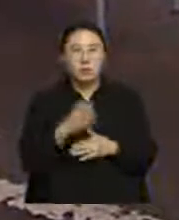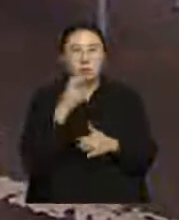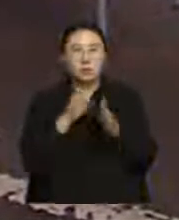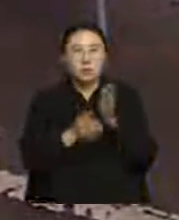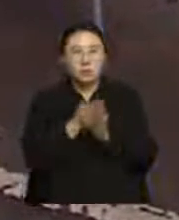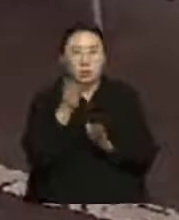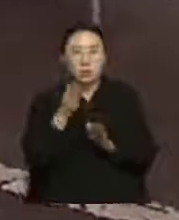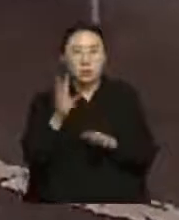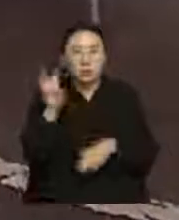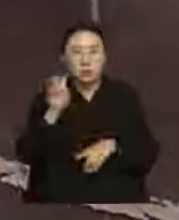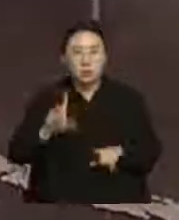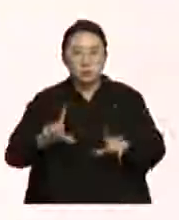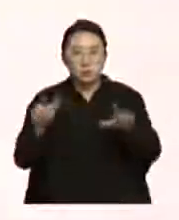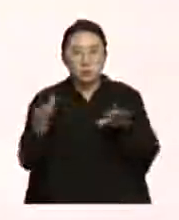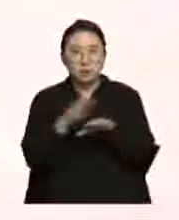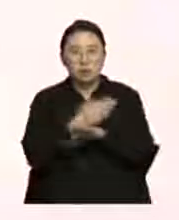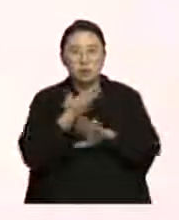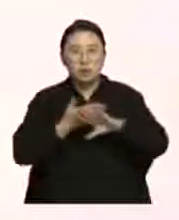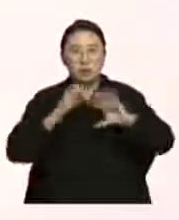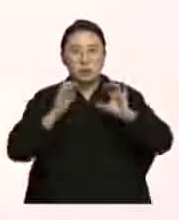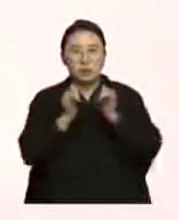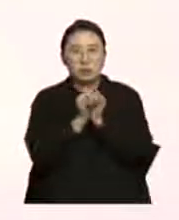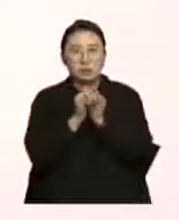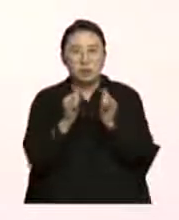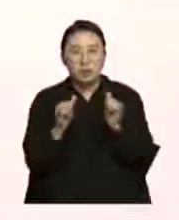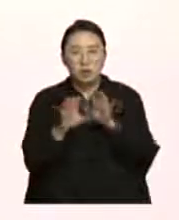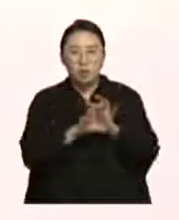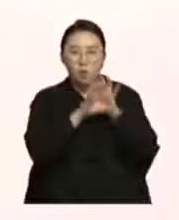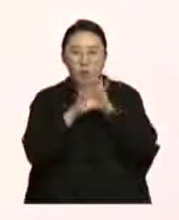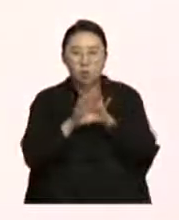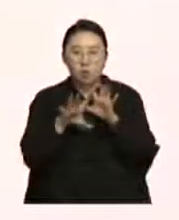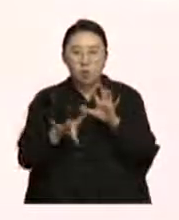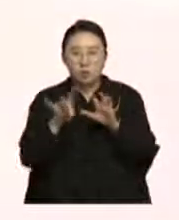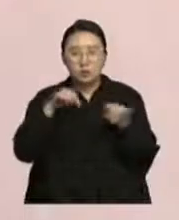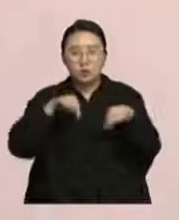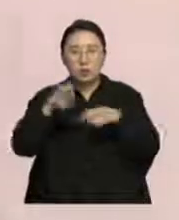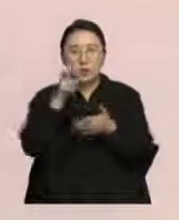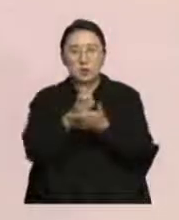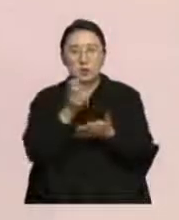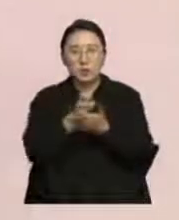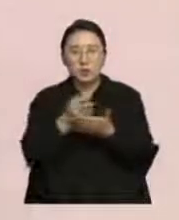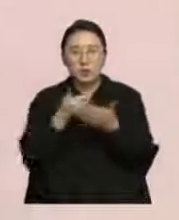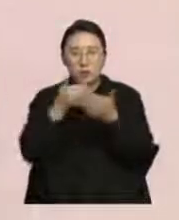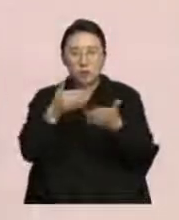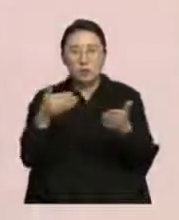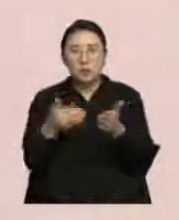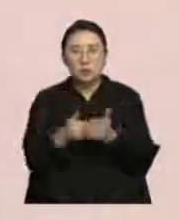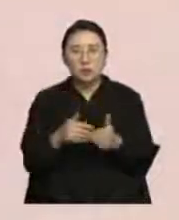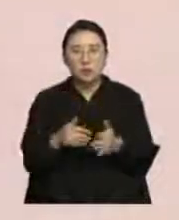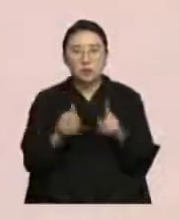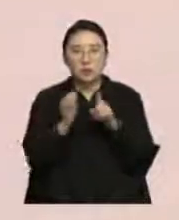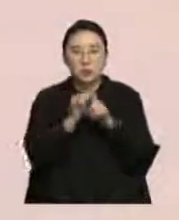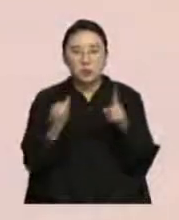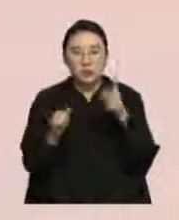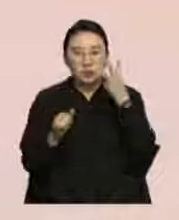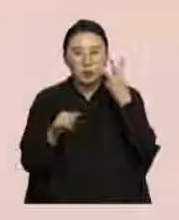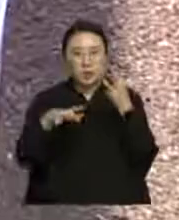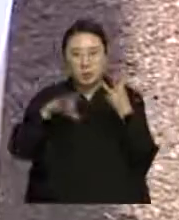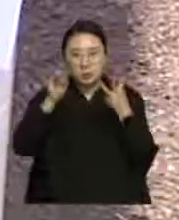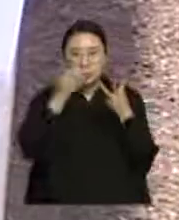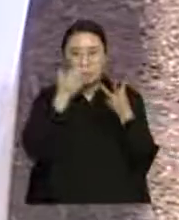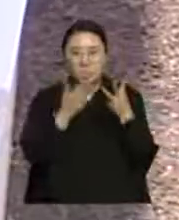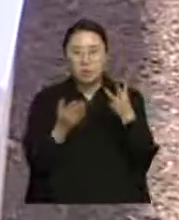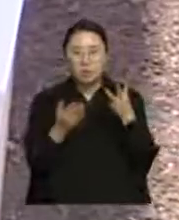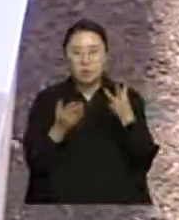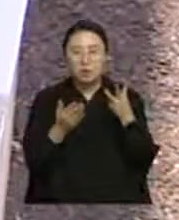서울시는 지난달 30일부터 외국인을 대상으로 코로나19 우수정책 투표를 진행했습니다. 1인당 3개까지 선택할 수